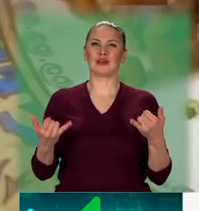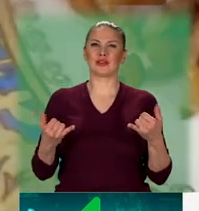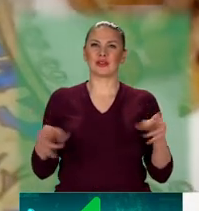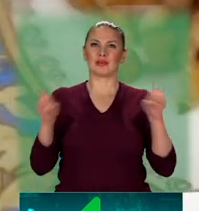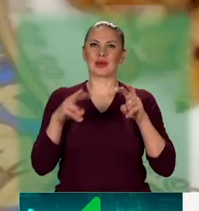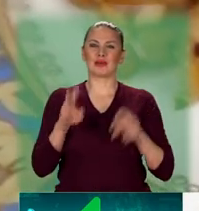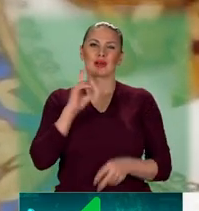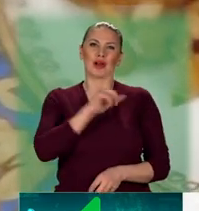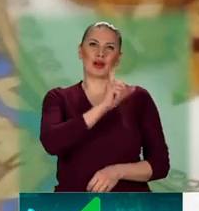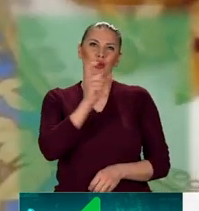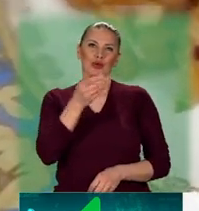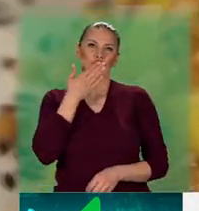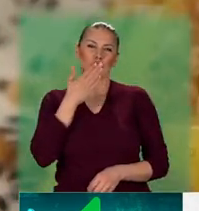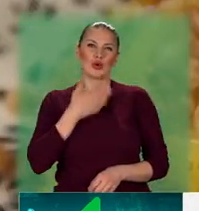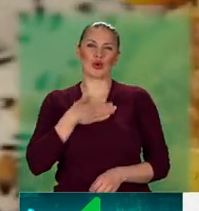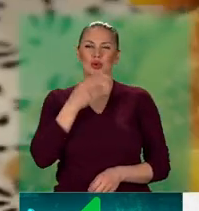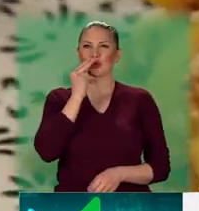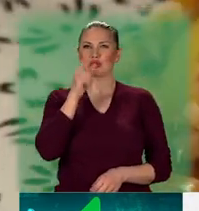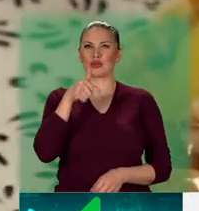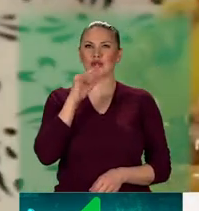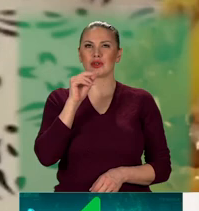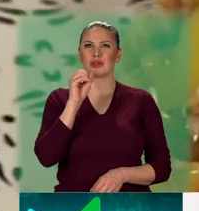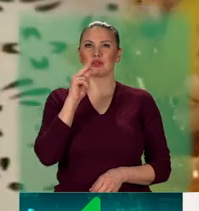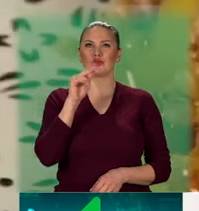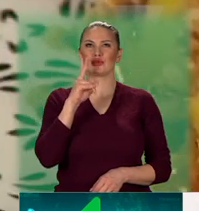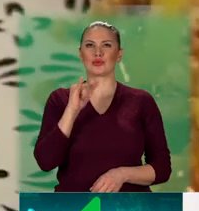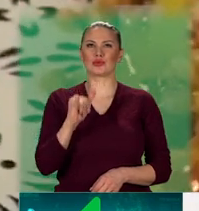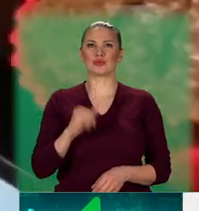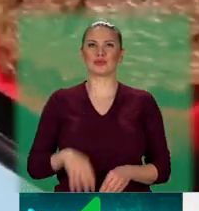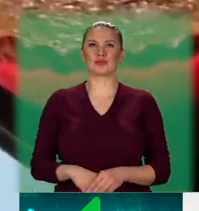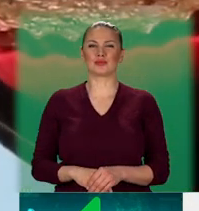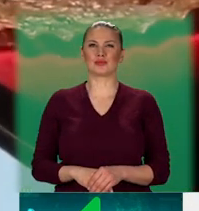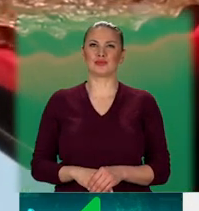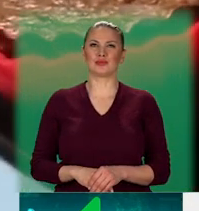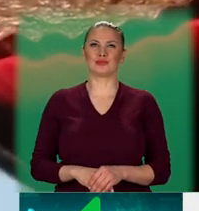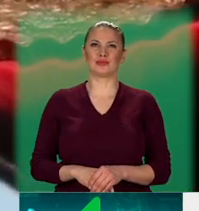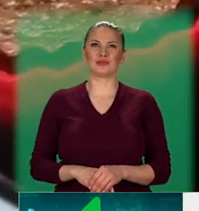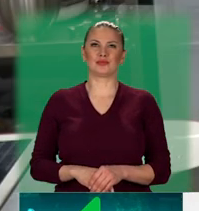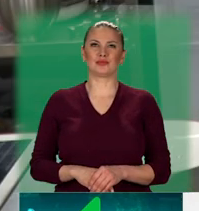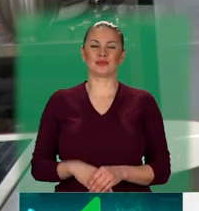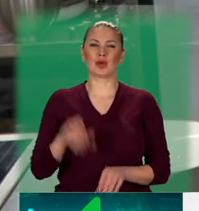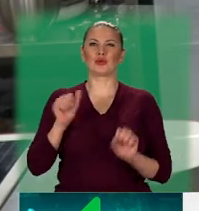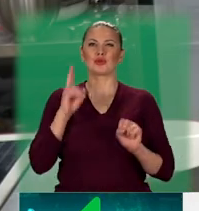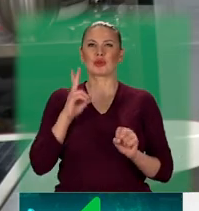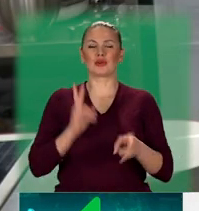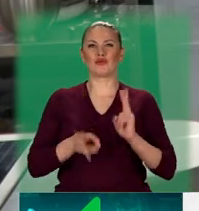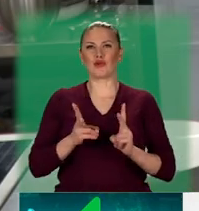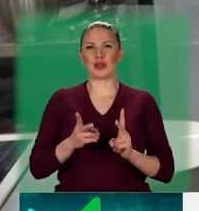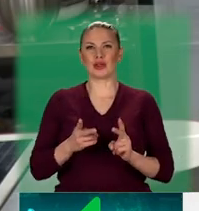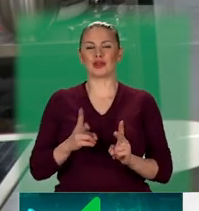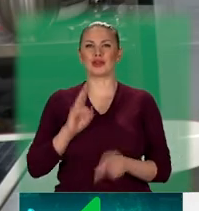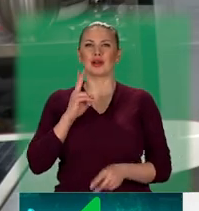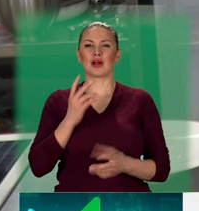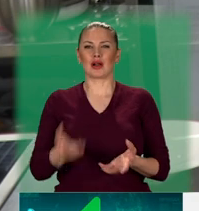правильные ингредиенты, гречневая каша может стать основой завтрака, обеда, ужина или даже праздничного застолья. Сегодня я покажу вам